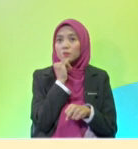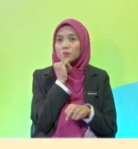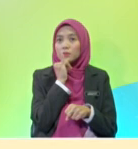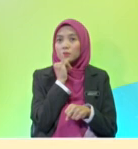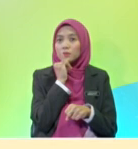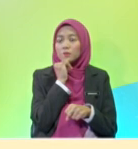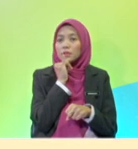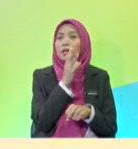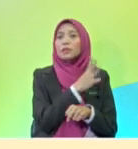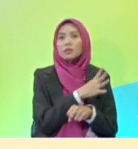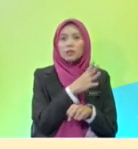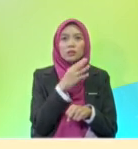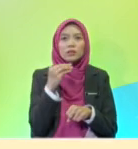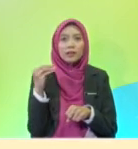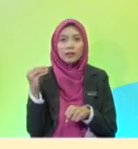dan